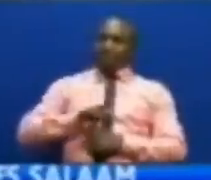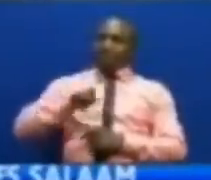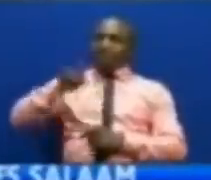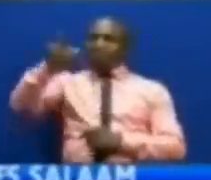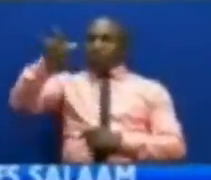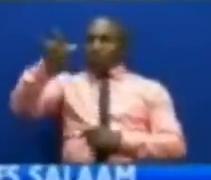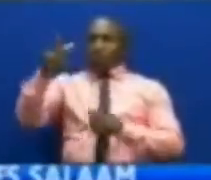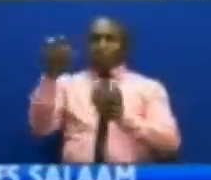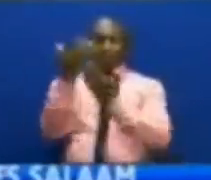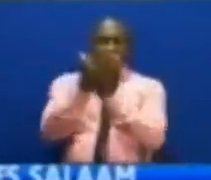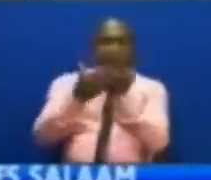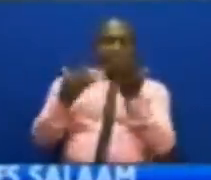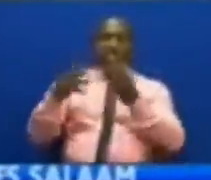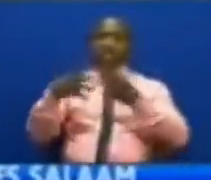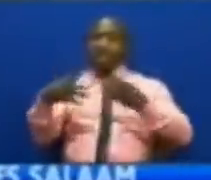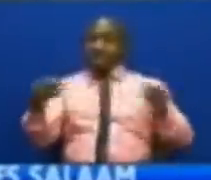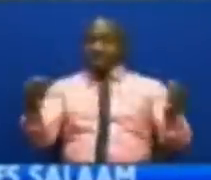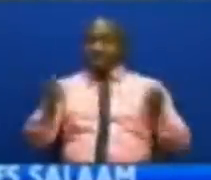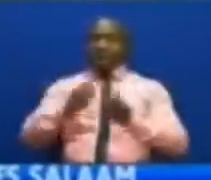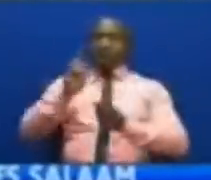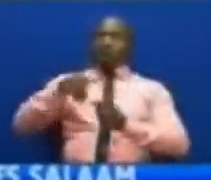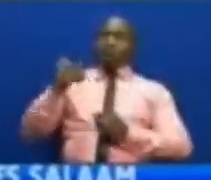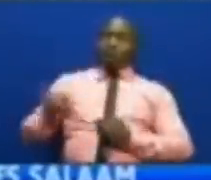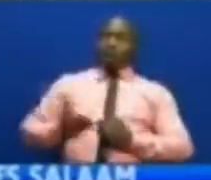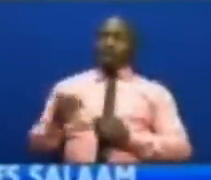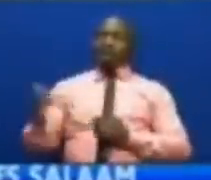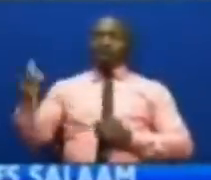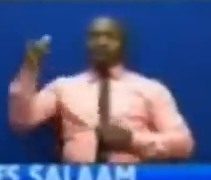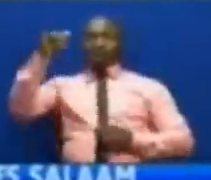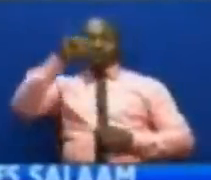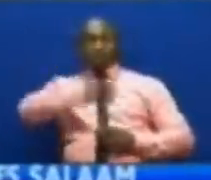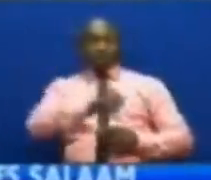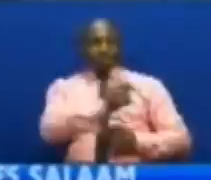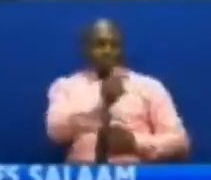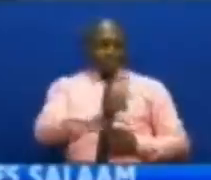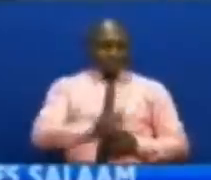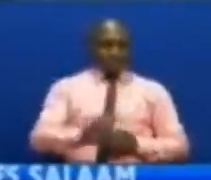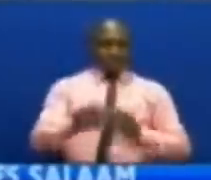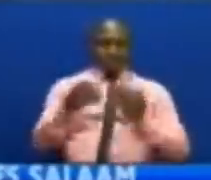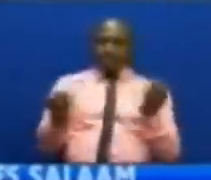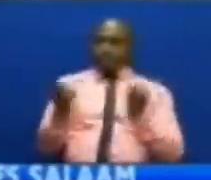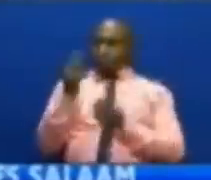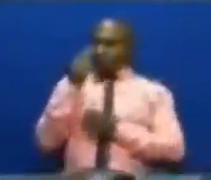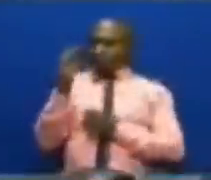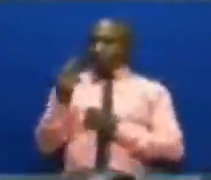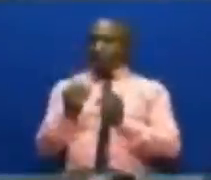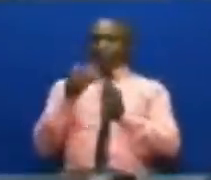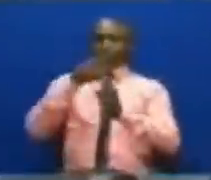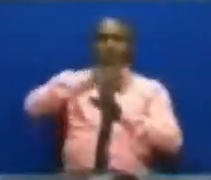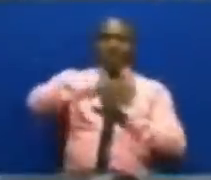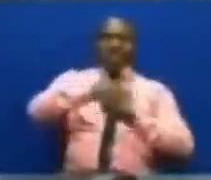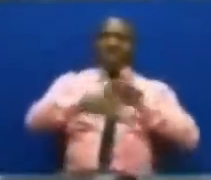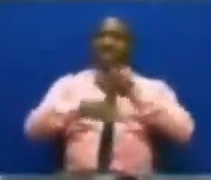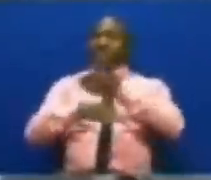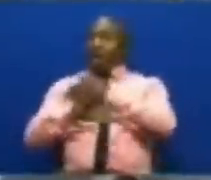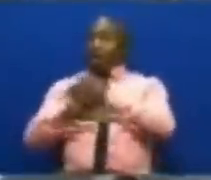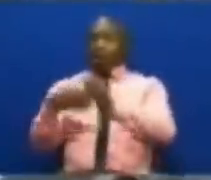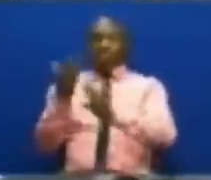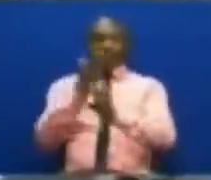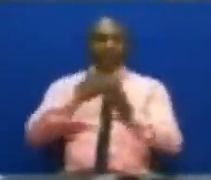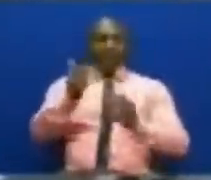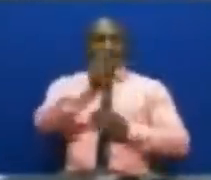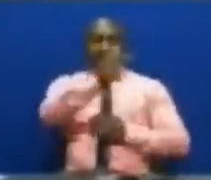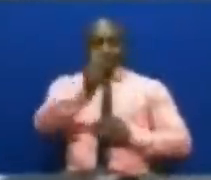zilizoathirika na wapo wageni wanakuja kwetu. Kwa hiyo tunaangalia ni mwingiliano baina ya Tanzania